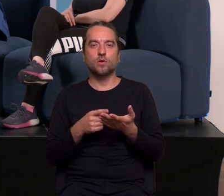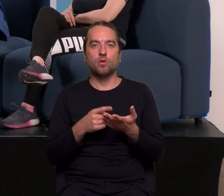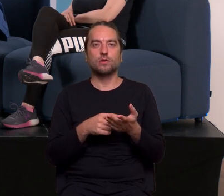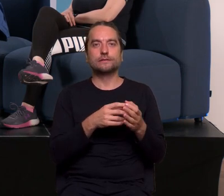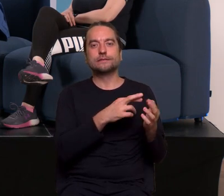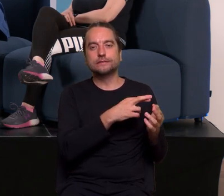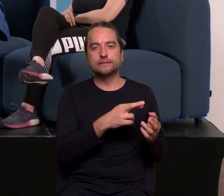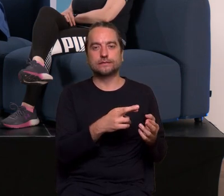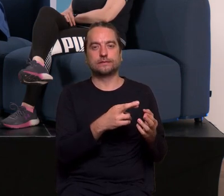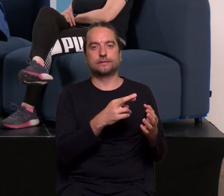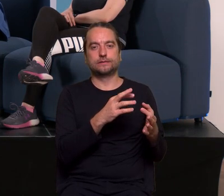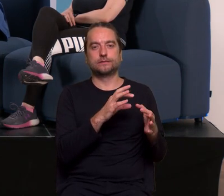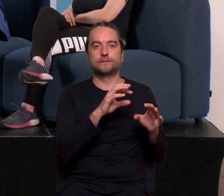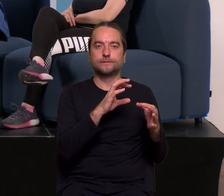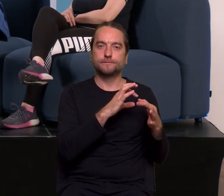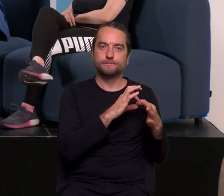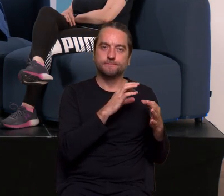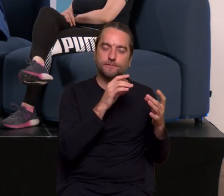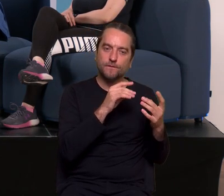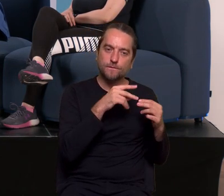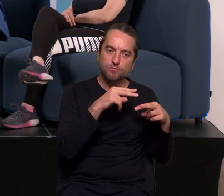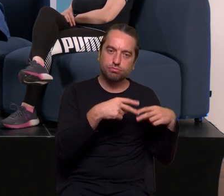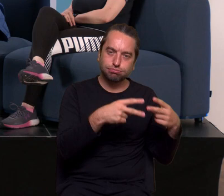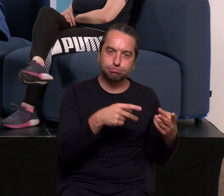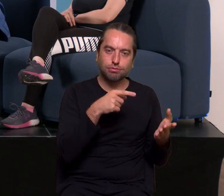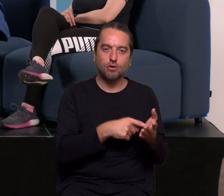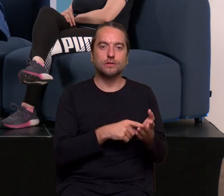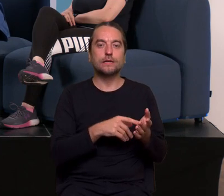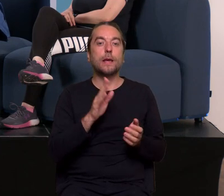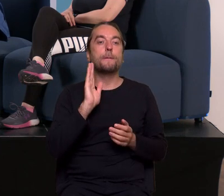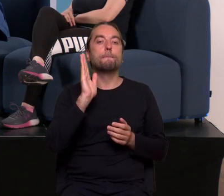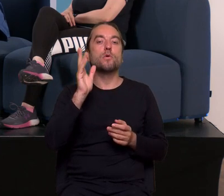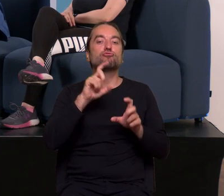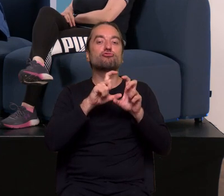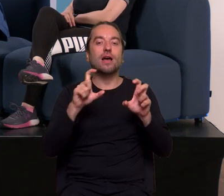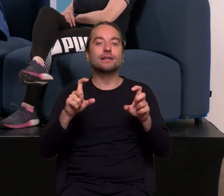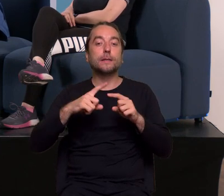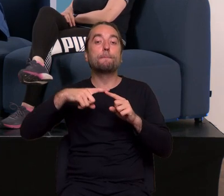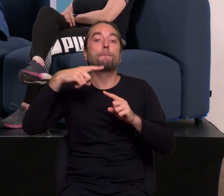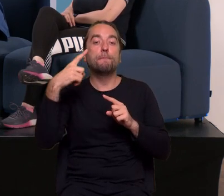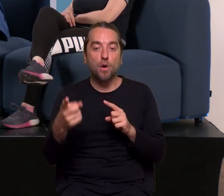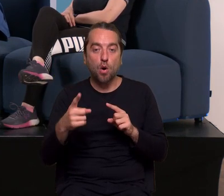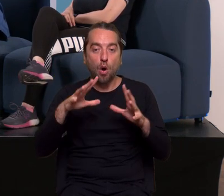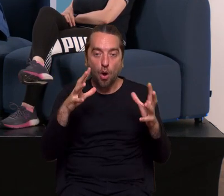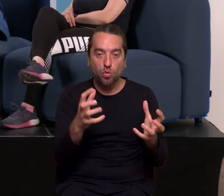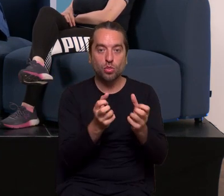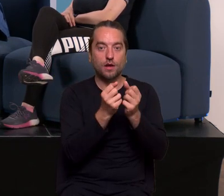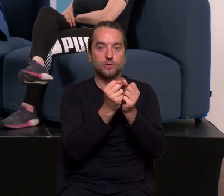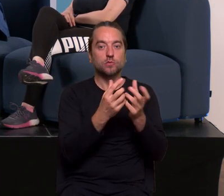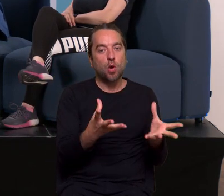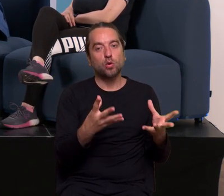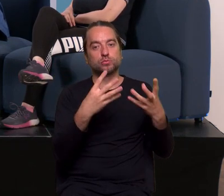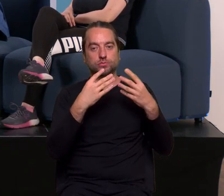mediami nieintencjonalnie, to znaczy to są rzeczy, które post factum my odkrywamy gdzieś, odkrywamy je, znajdujemy, dostajemy